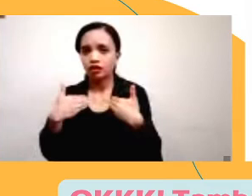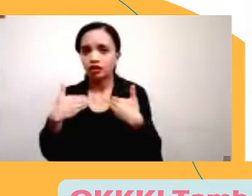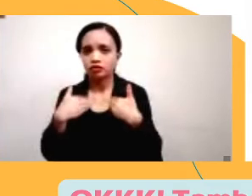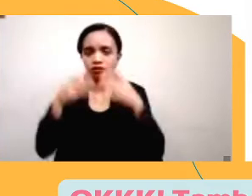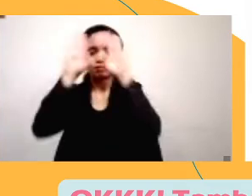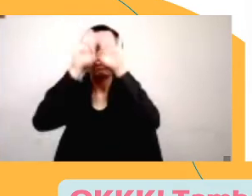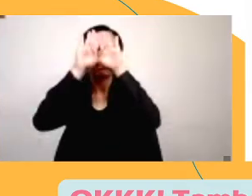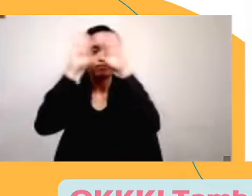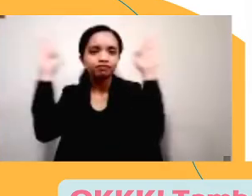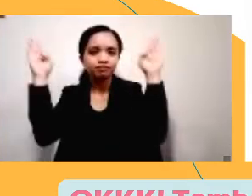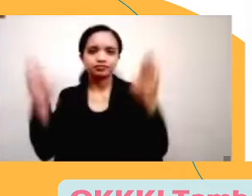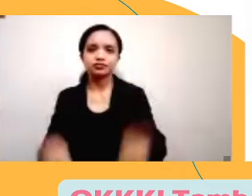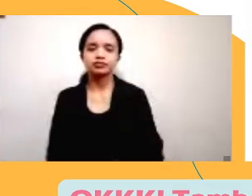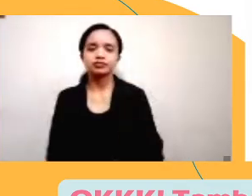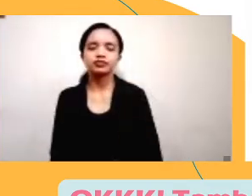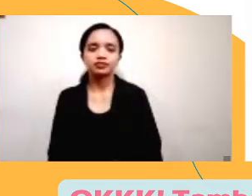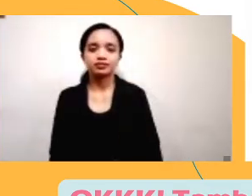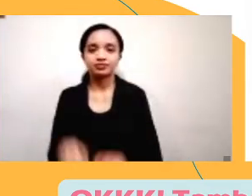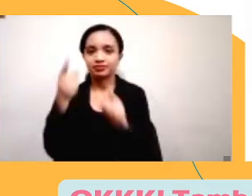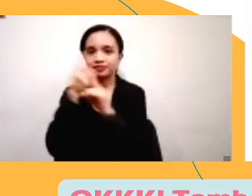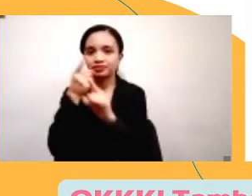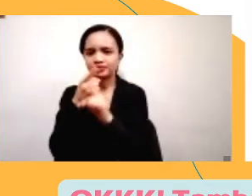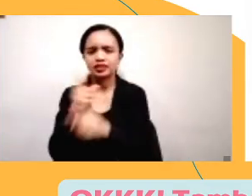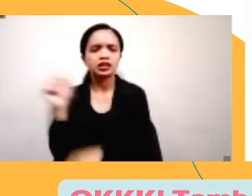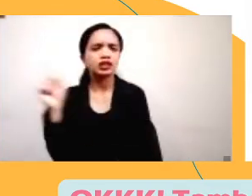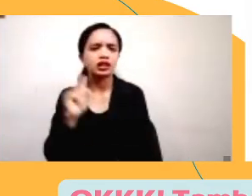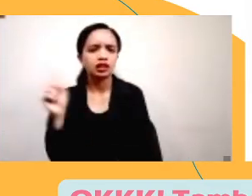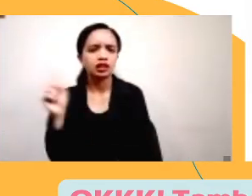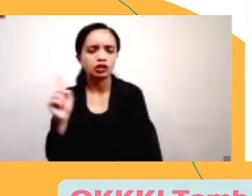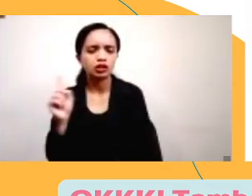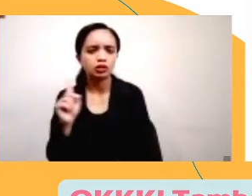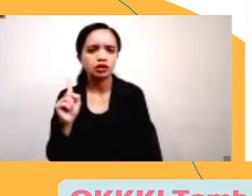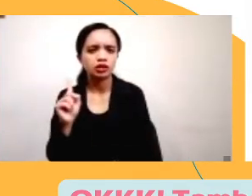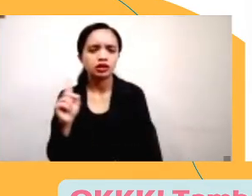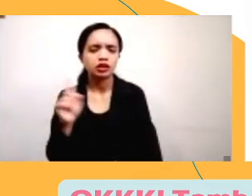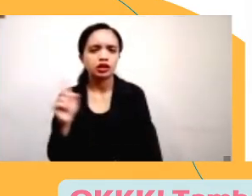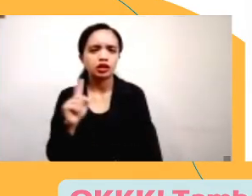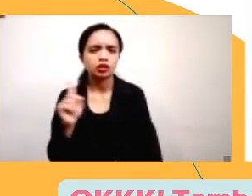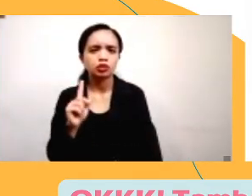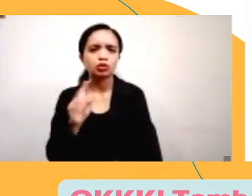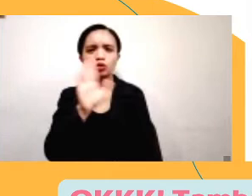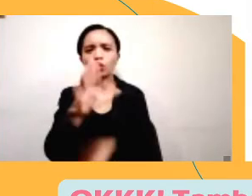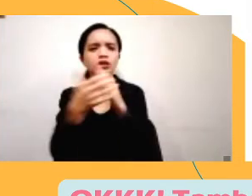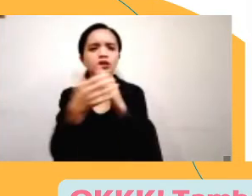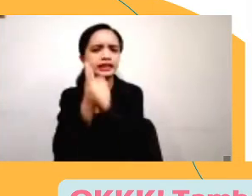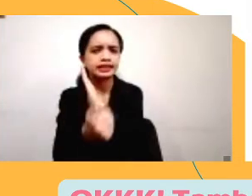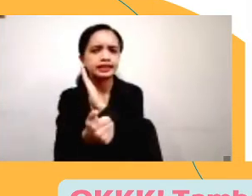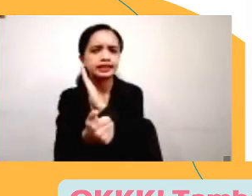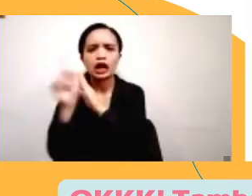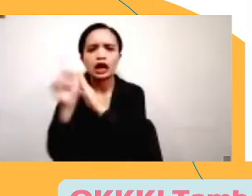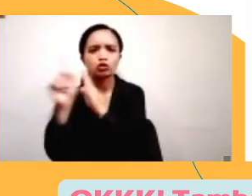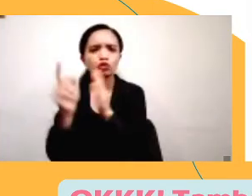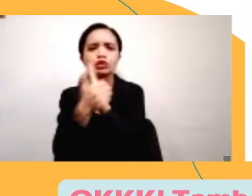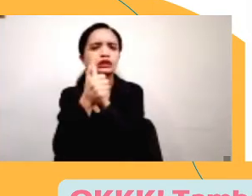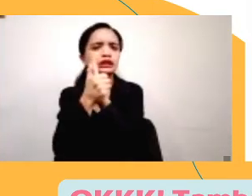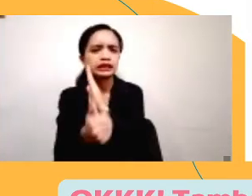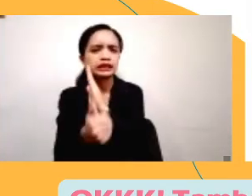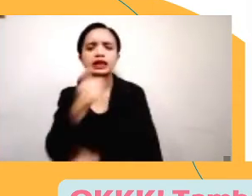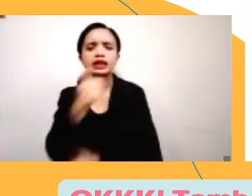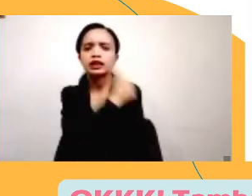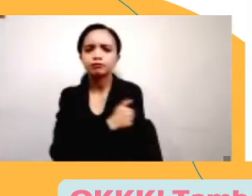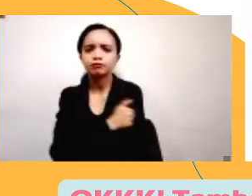pag-iisip. Diba? Ano-ano ba yung mga skills ninyo, guys? Mga skills, mga strengths, katangian, no? Pwede